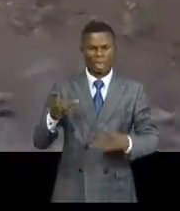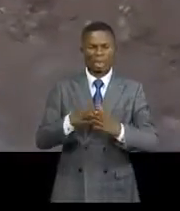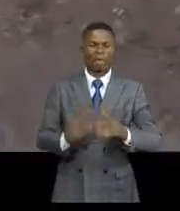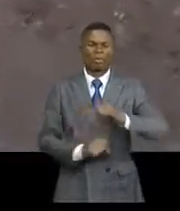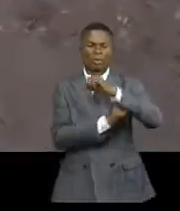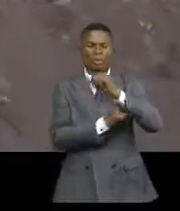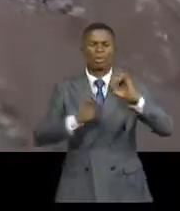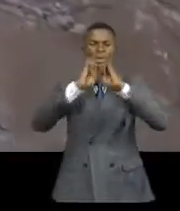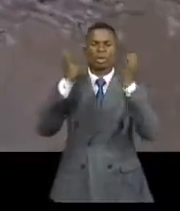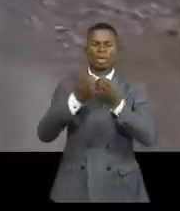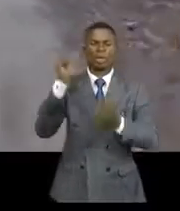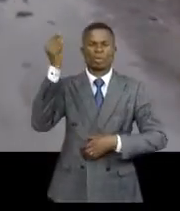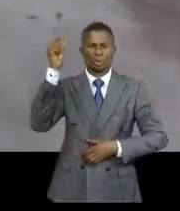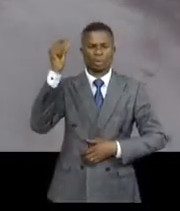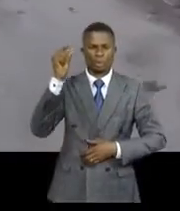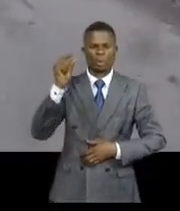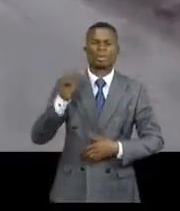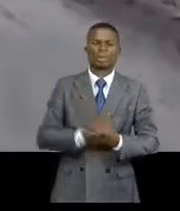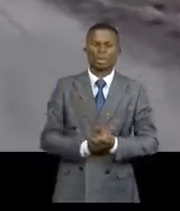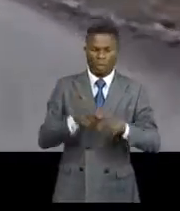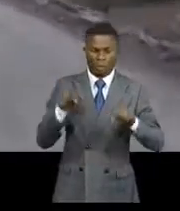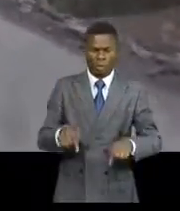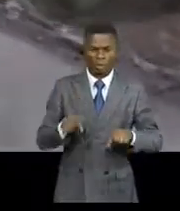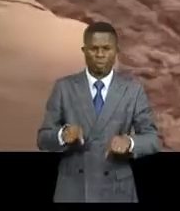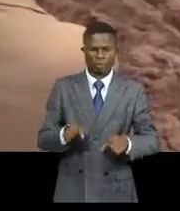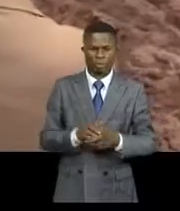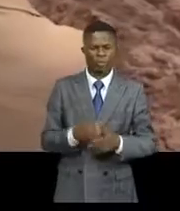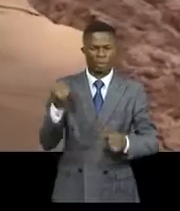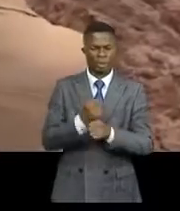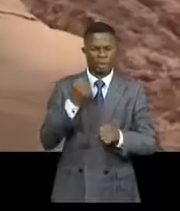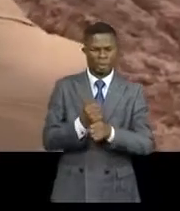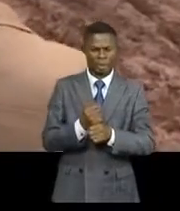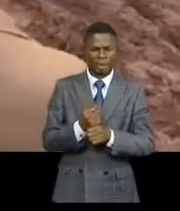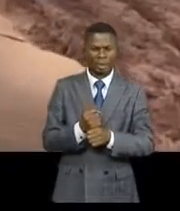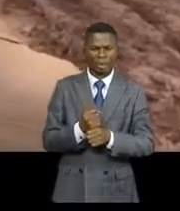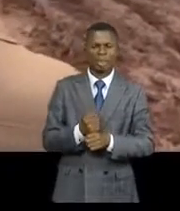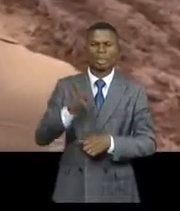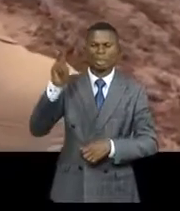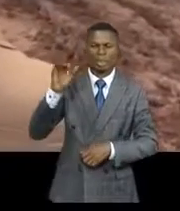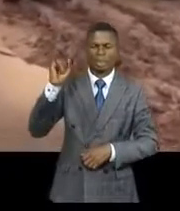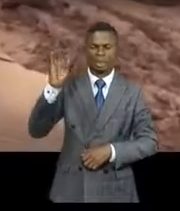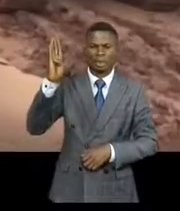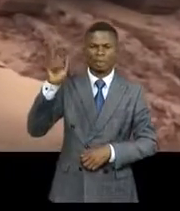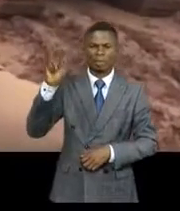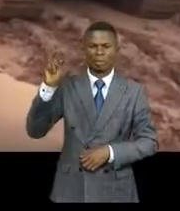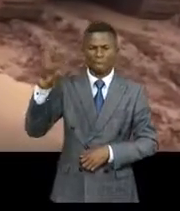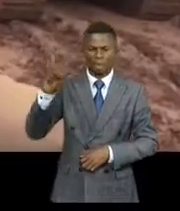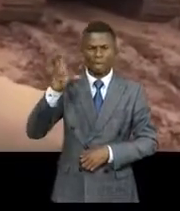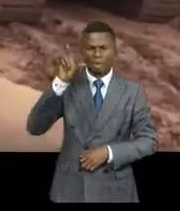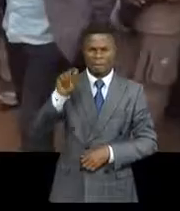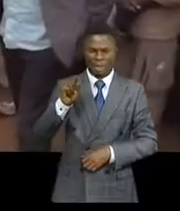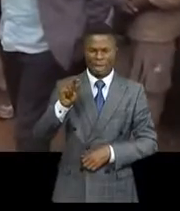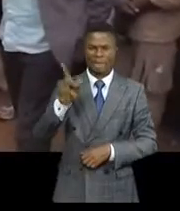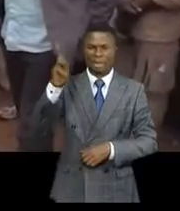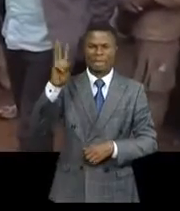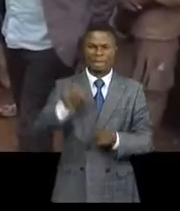de l'entreprise minière ORC. Actuellement, les travaux se situent au niveau de Kibanda, à une vingtaine de kilomètres de la cité minière